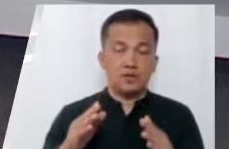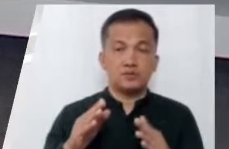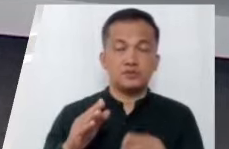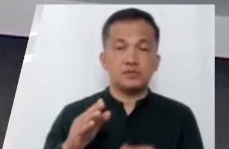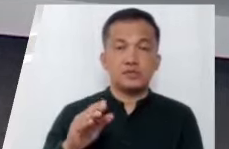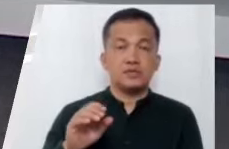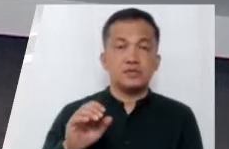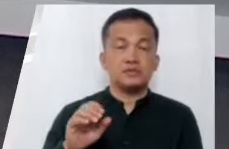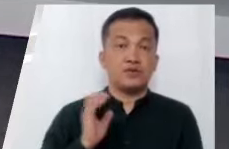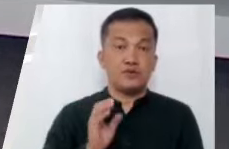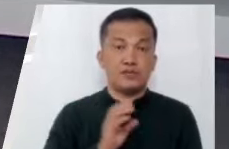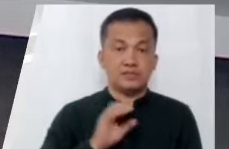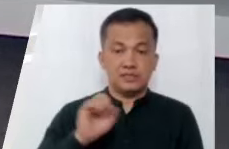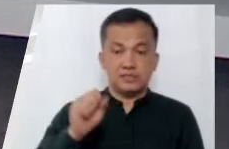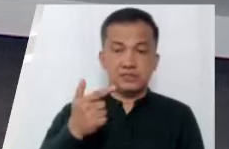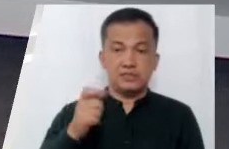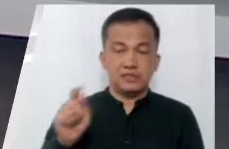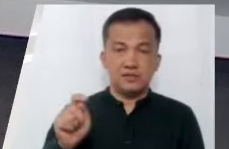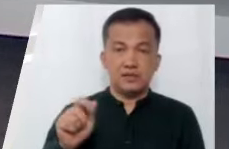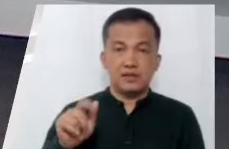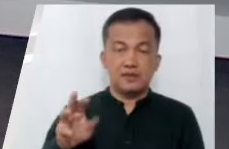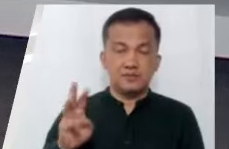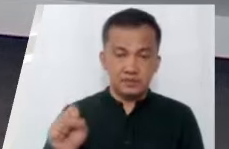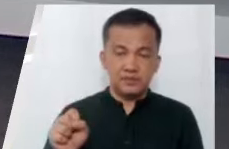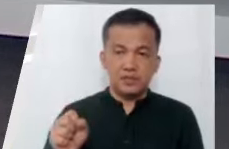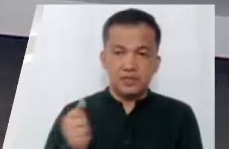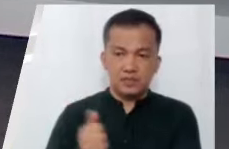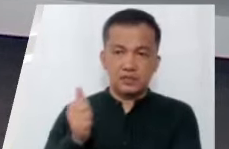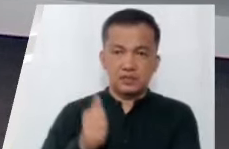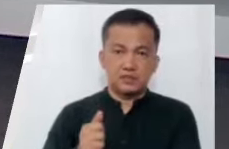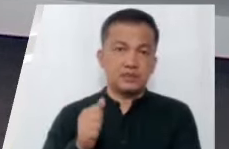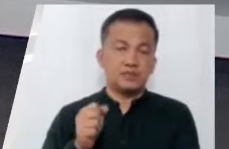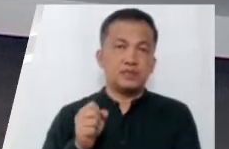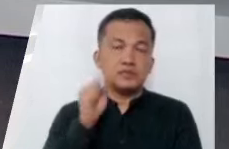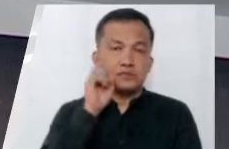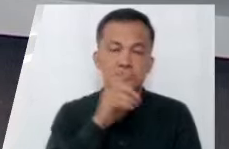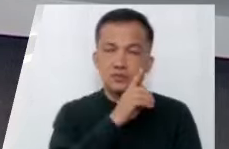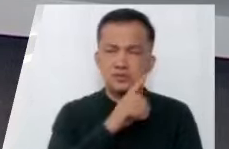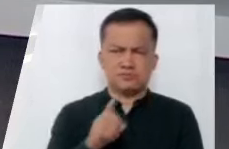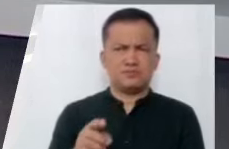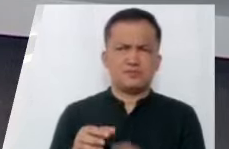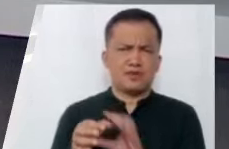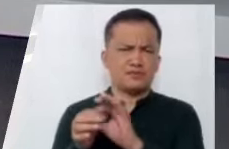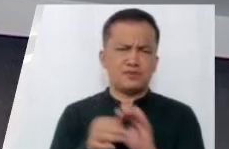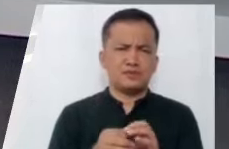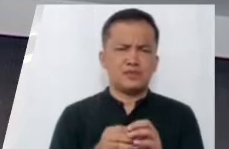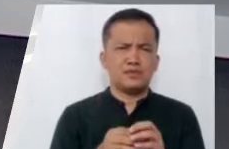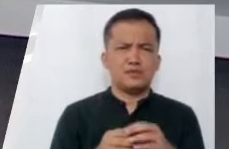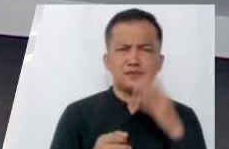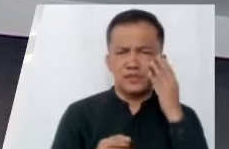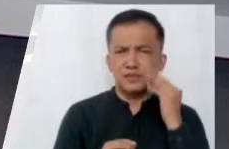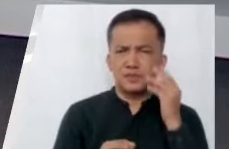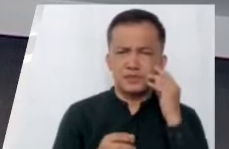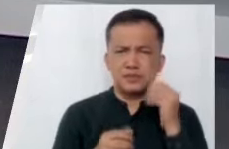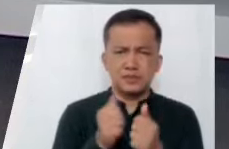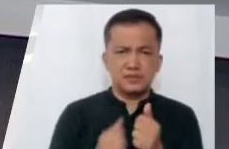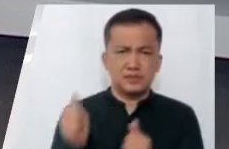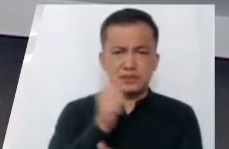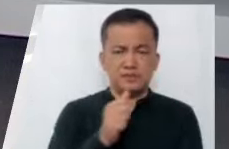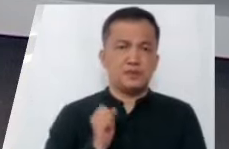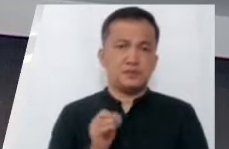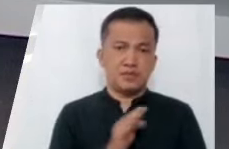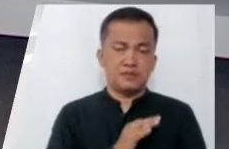ni Vice President Sara Duterte kaugnay sa mga dinanas daw ng kanyang Chief of Staff sa detention room sa Kamara